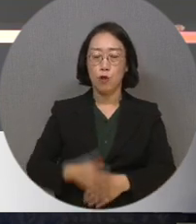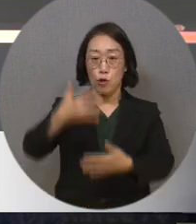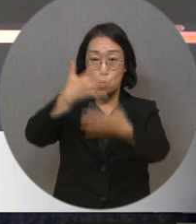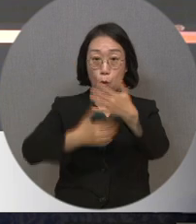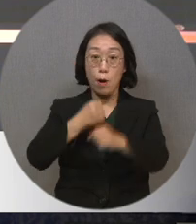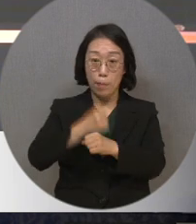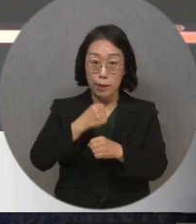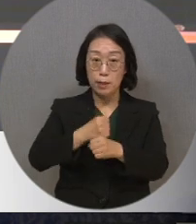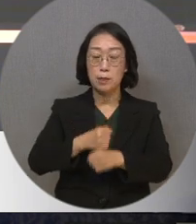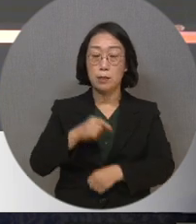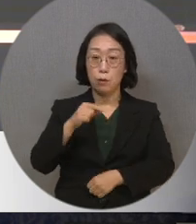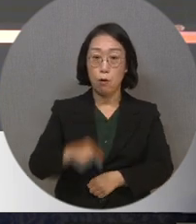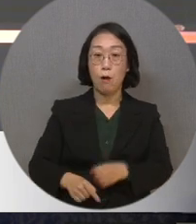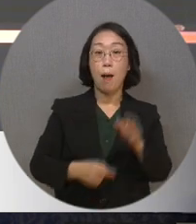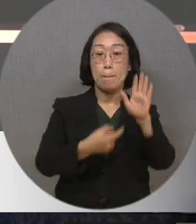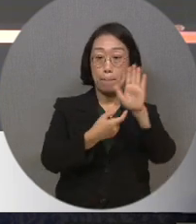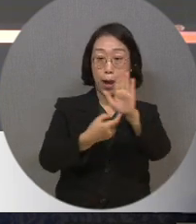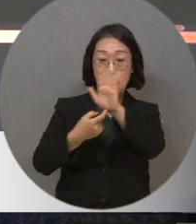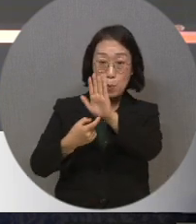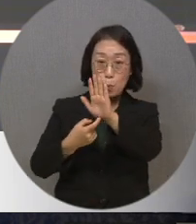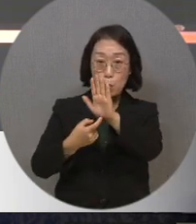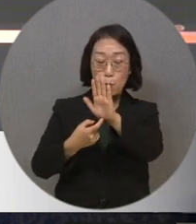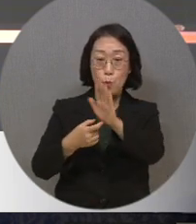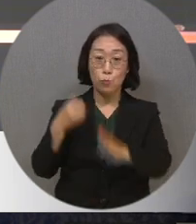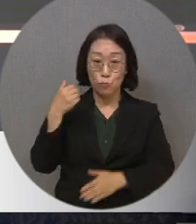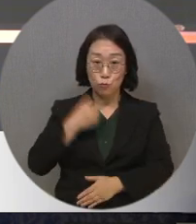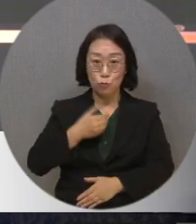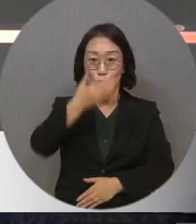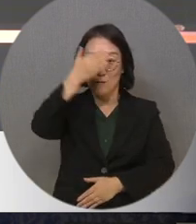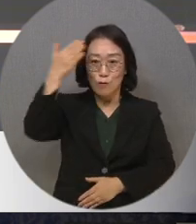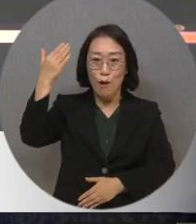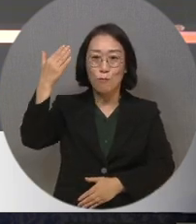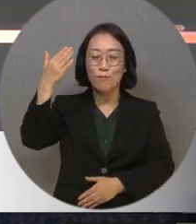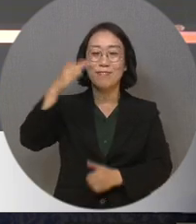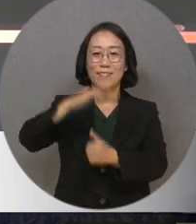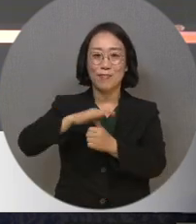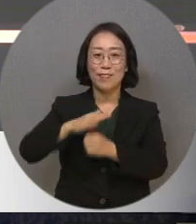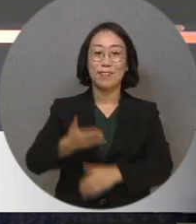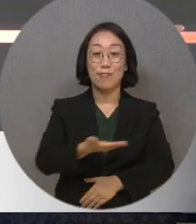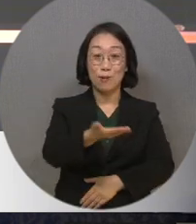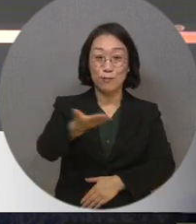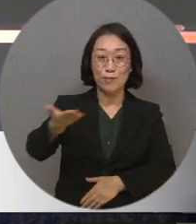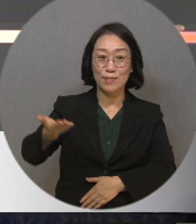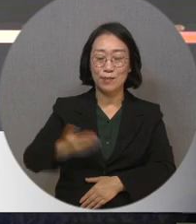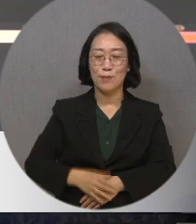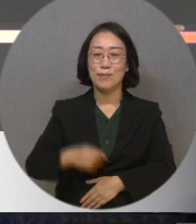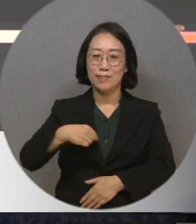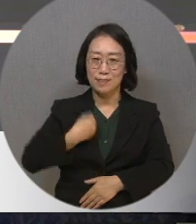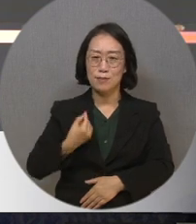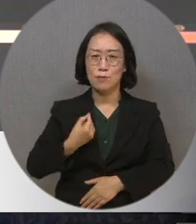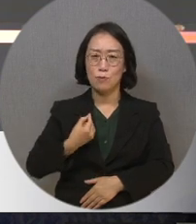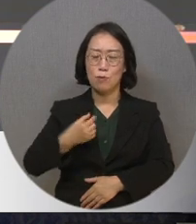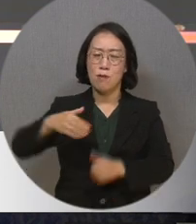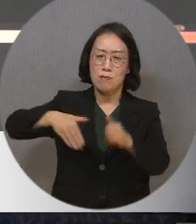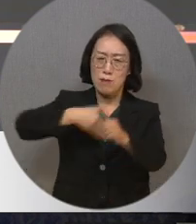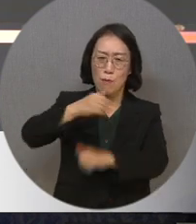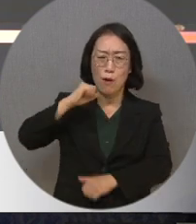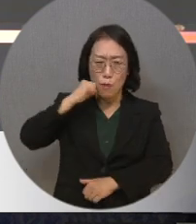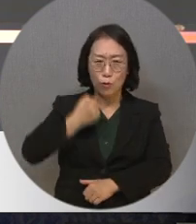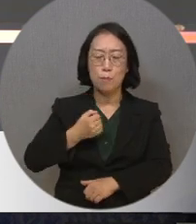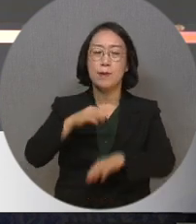자기 작품을 발표하신 청소년 여러분들도 스스로